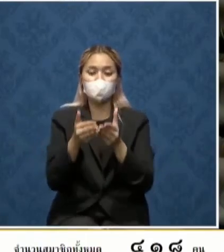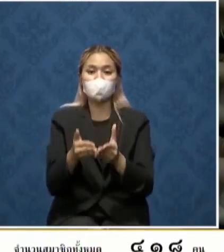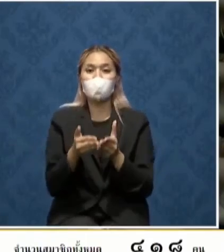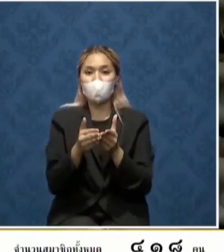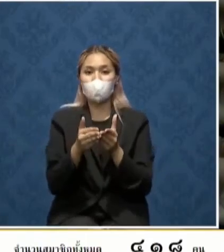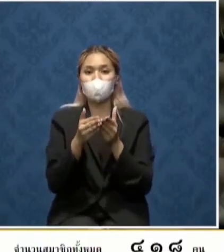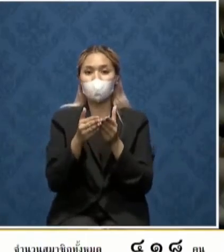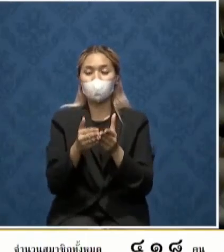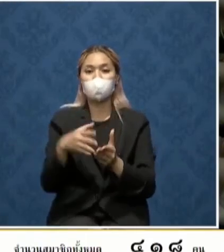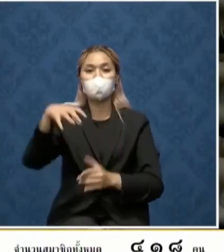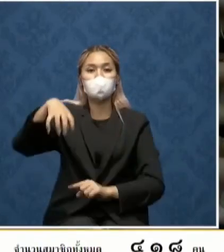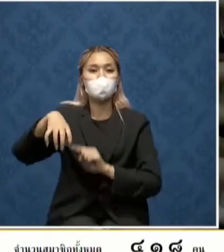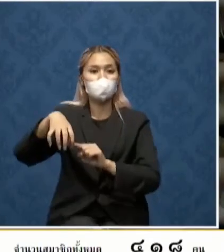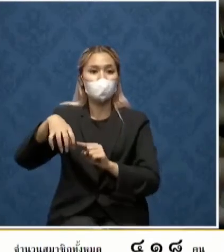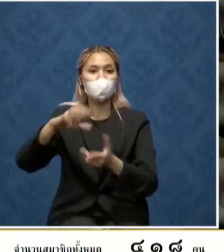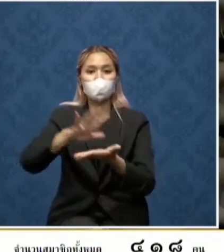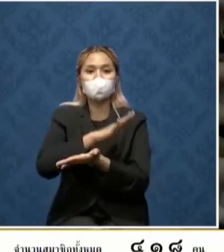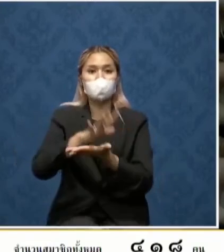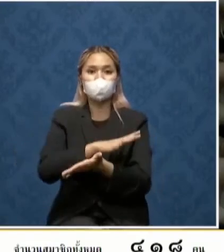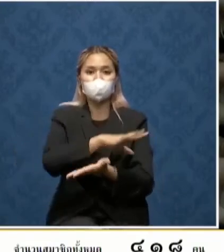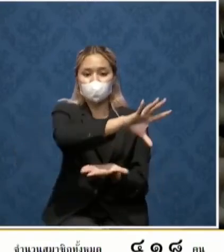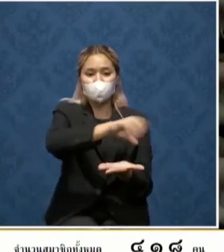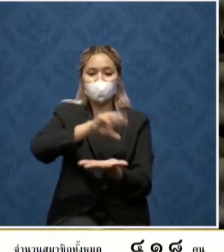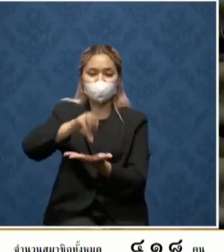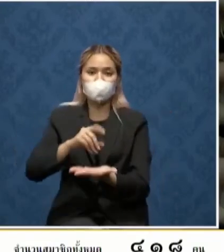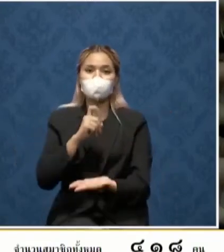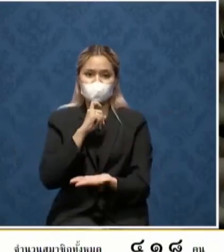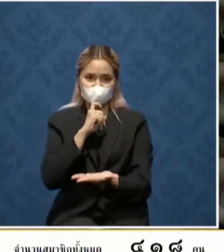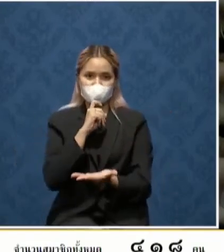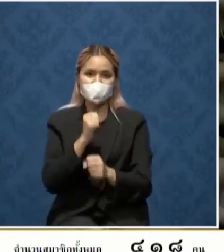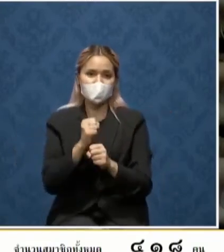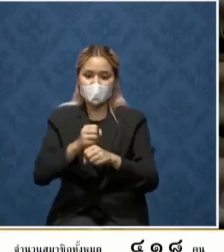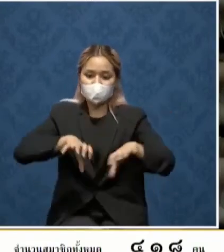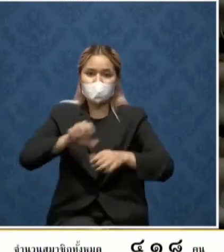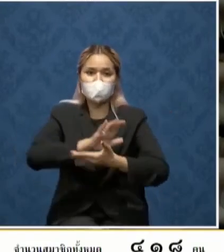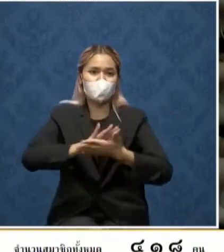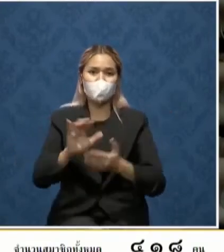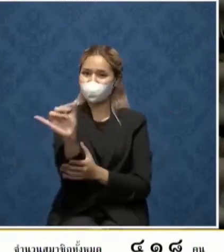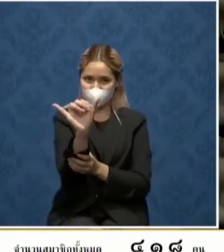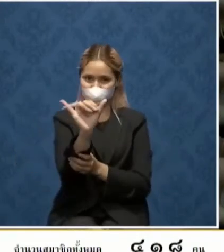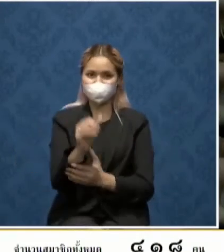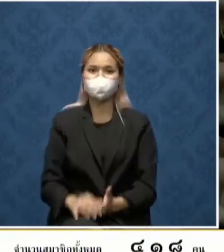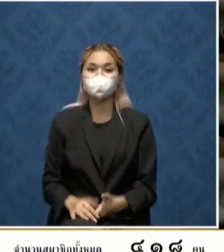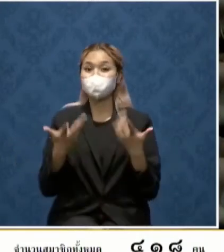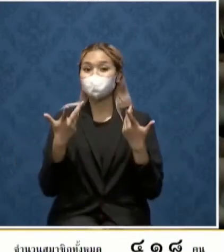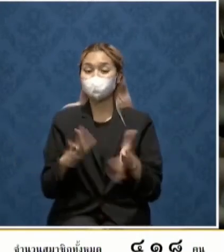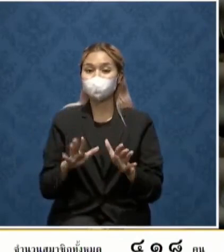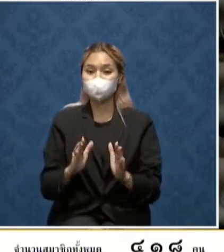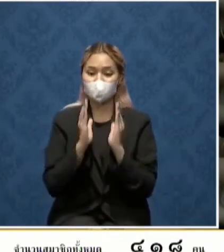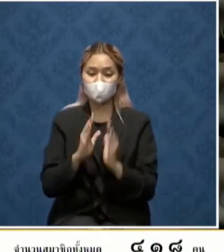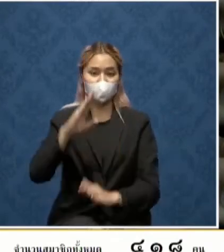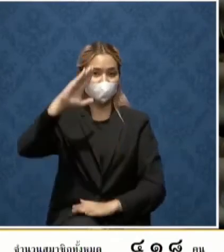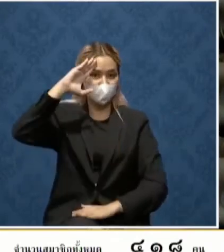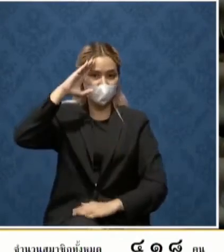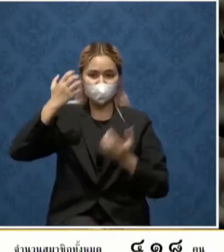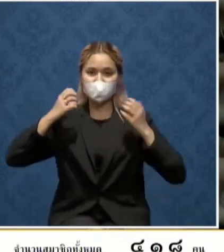ยังรวบรวม เอกสาร อยู่ยังดีกคทประทาน ที่มีฆรราชการทหารรงเอก